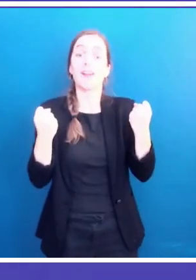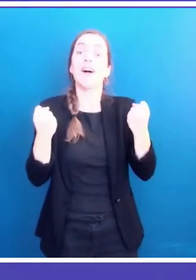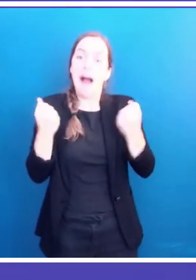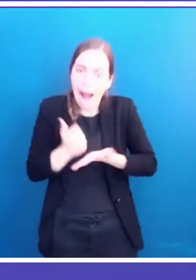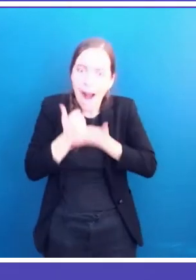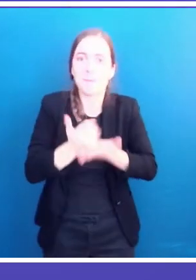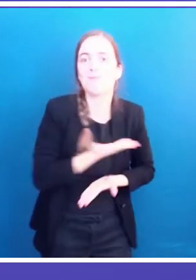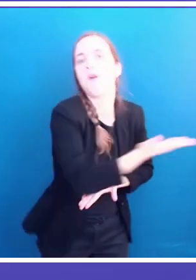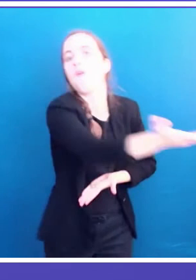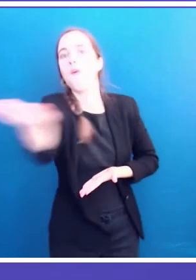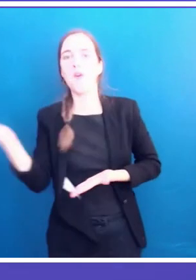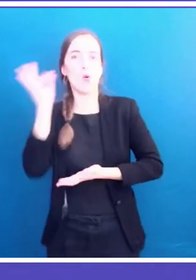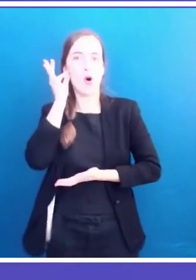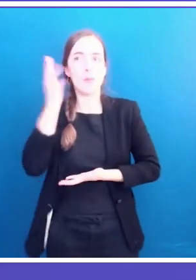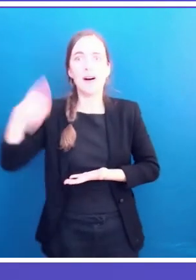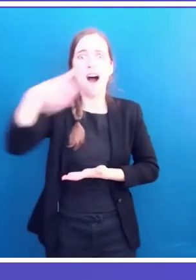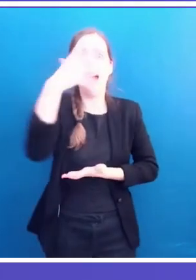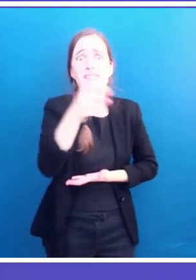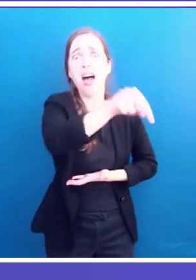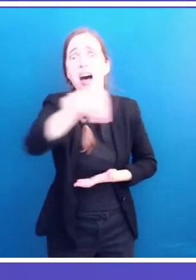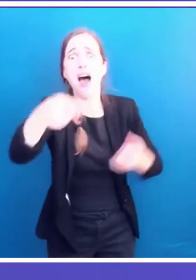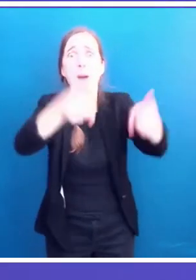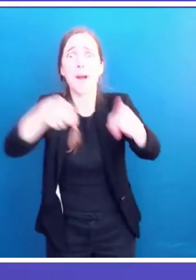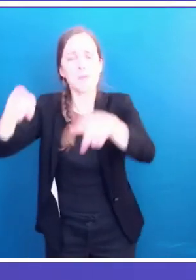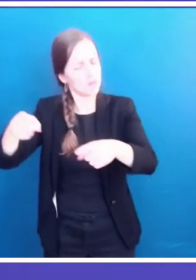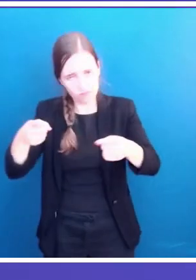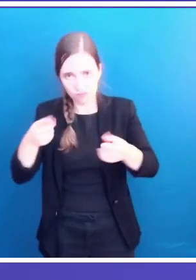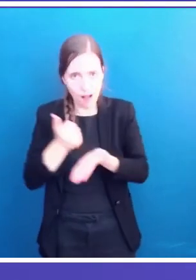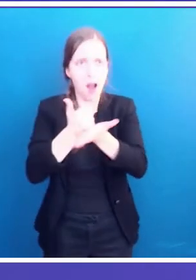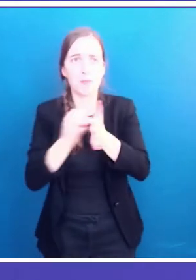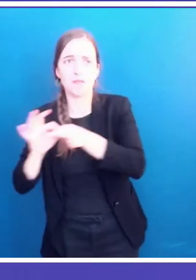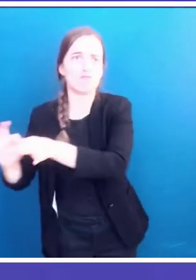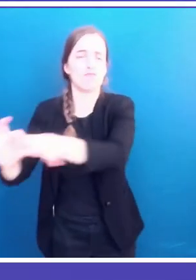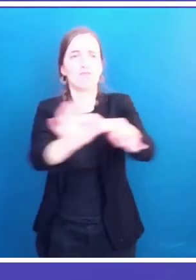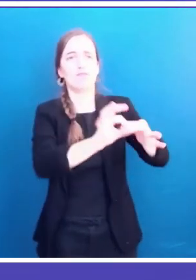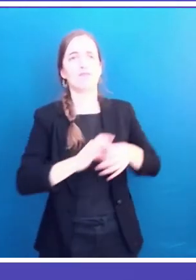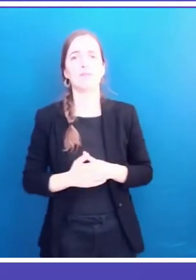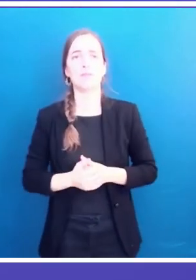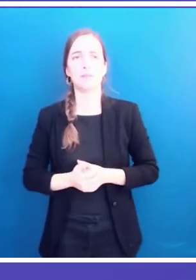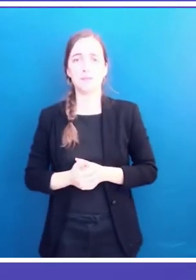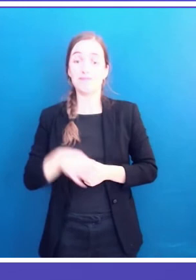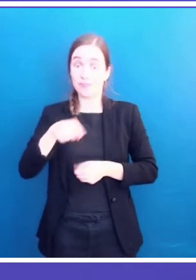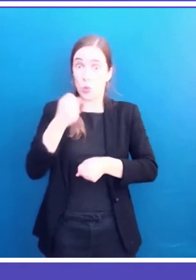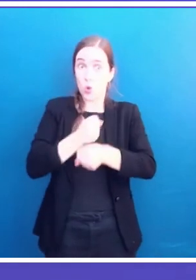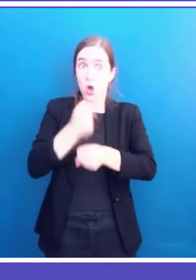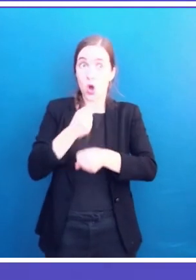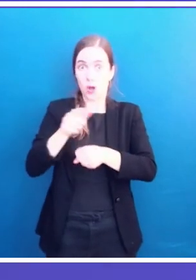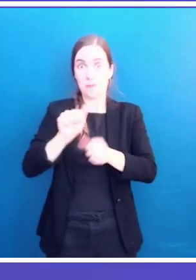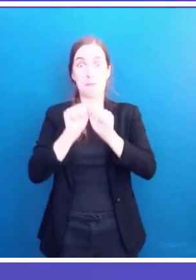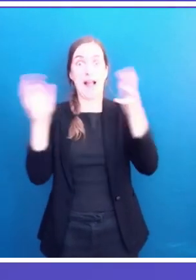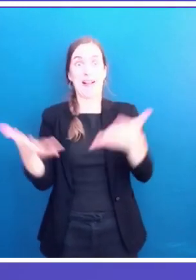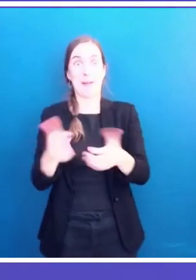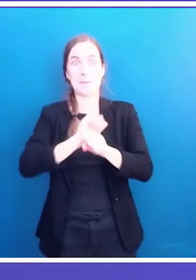أن تتم مناهضة العنف القائم على النوع الاجتماعي. لا يمكننا أن نتسامح مع أي نوع